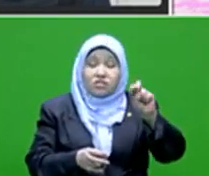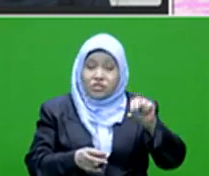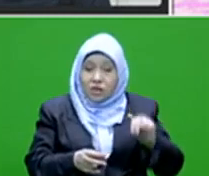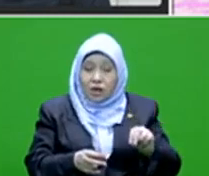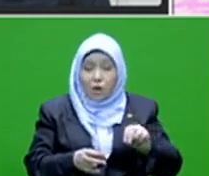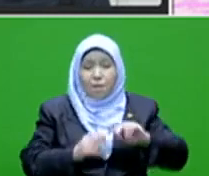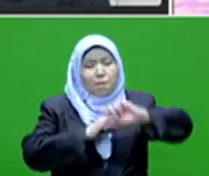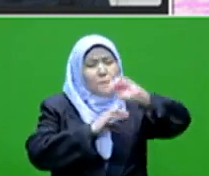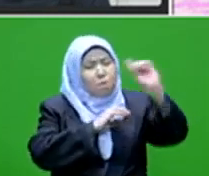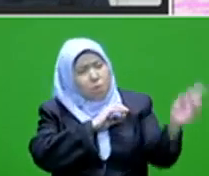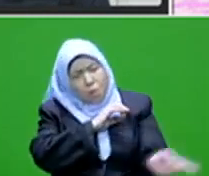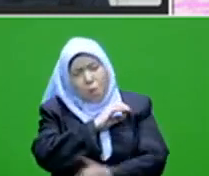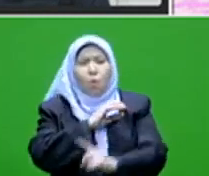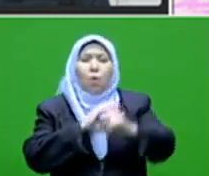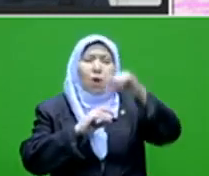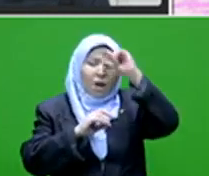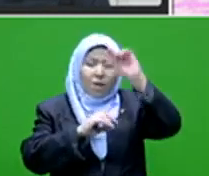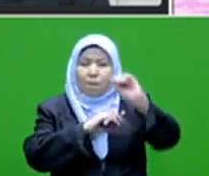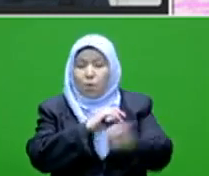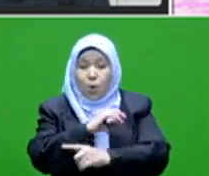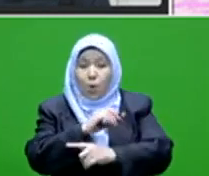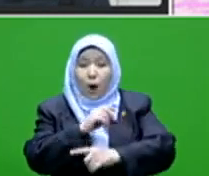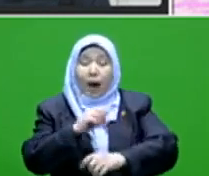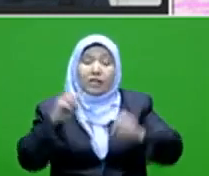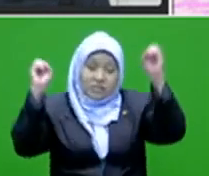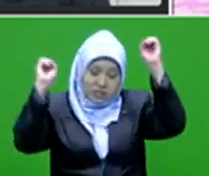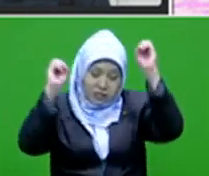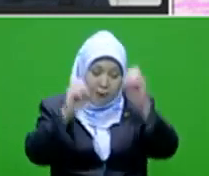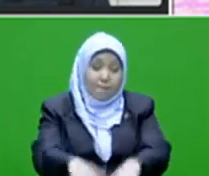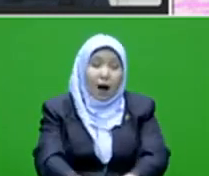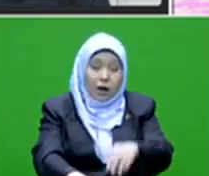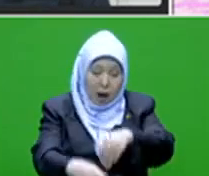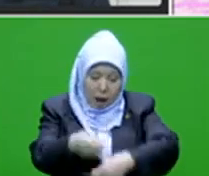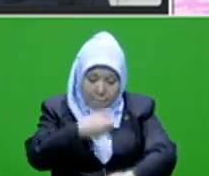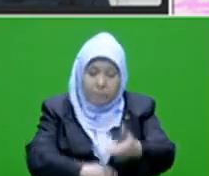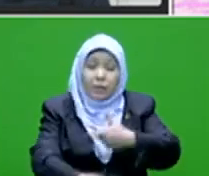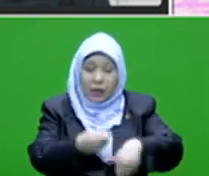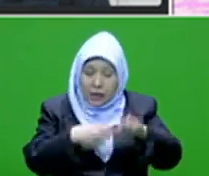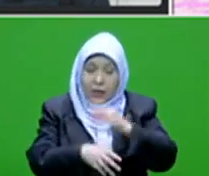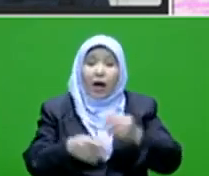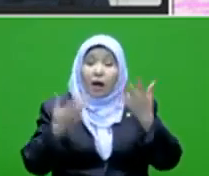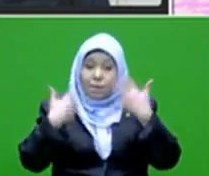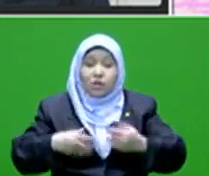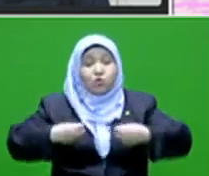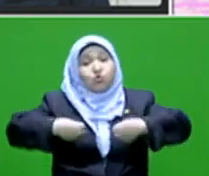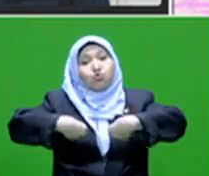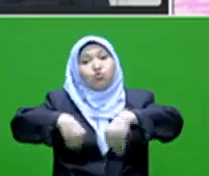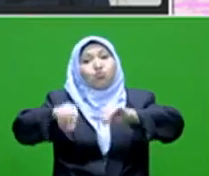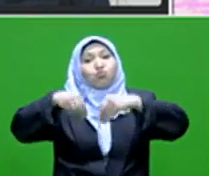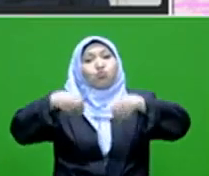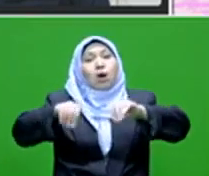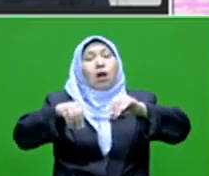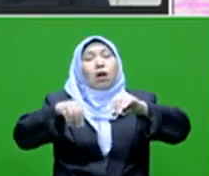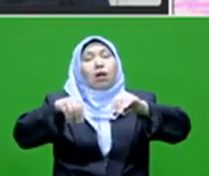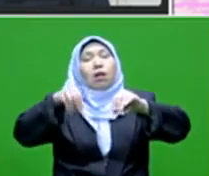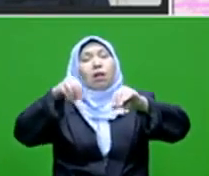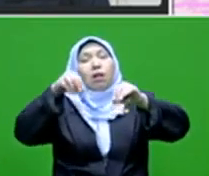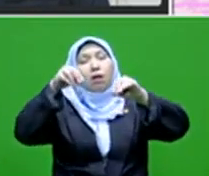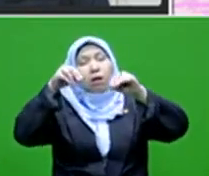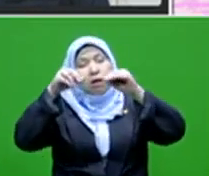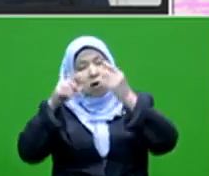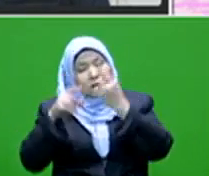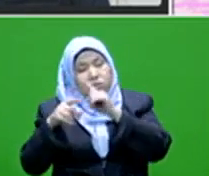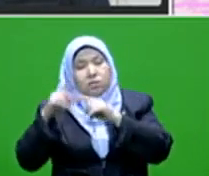pukul apa Nabi Yusuf, depa tahu Nabi Yusuf masuk dalam perigi, kemudian mereka juai Nabi Yusuf. La haula wala quwata illa billah.